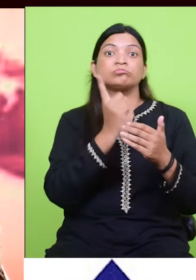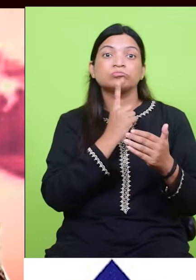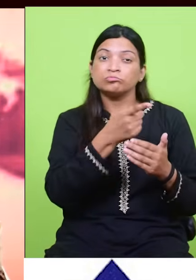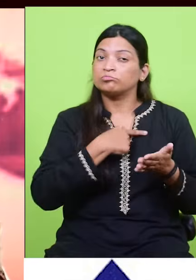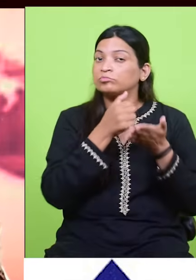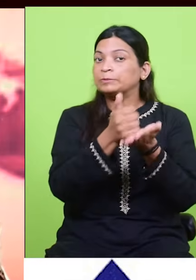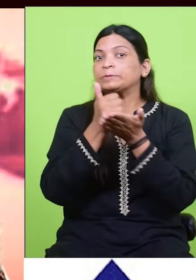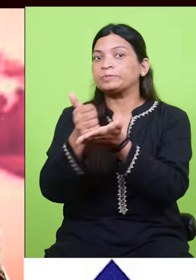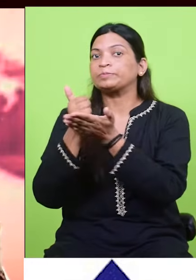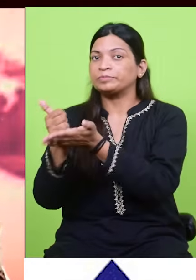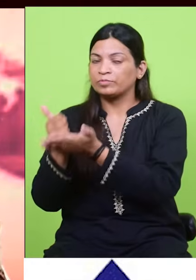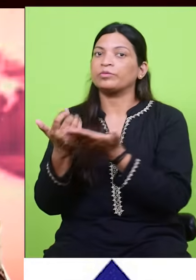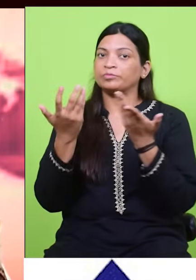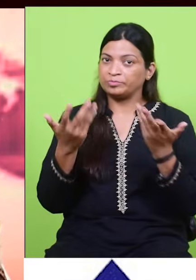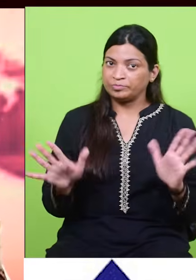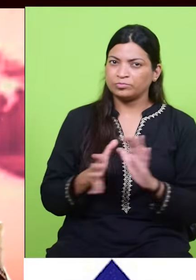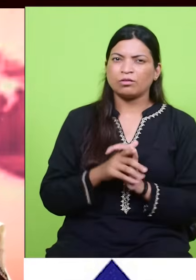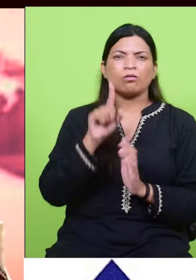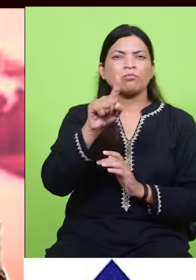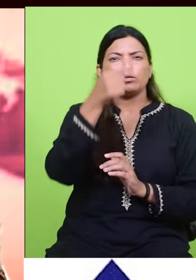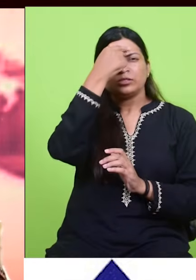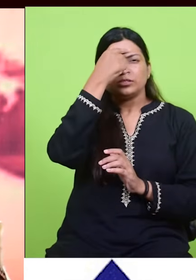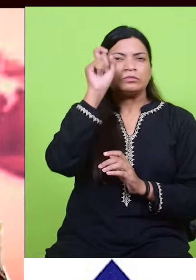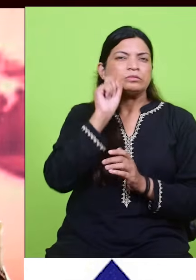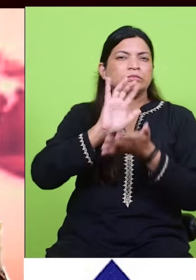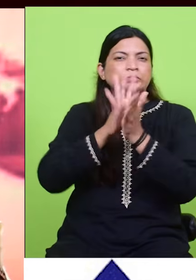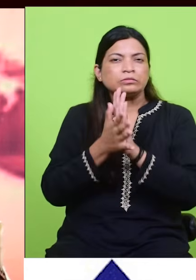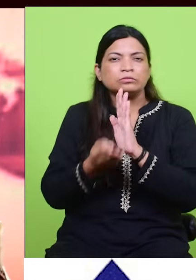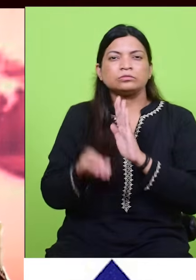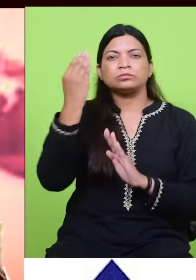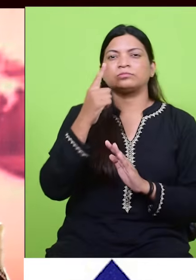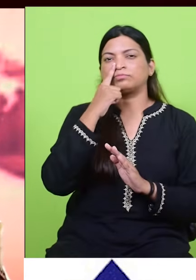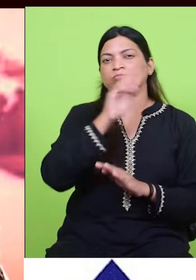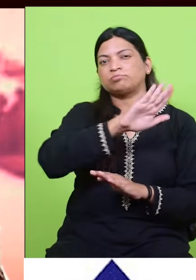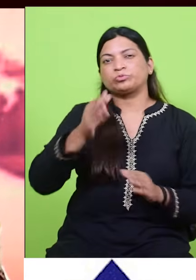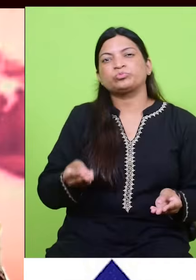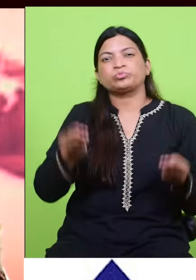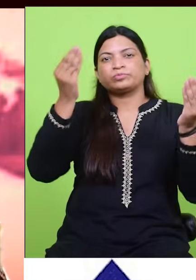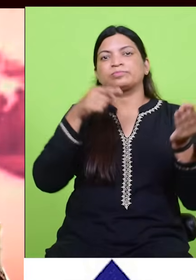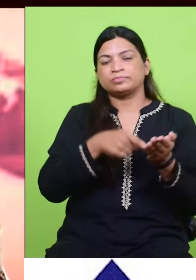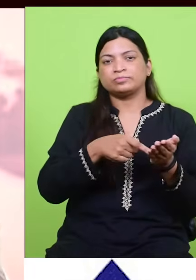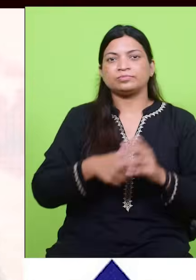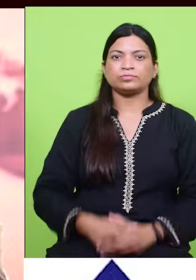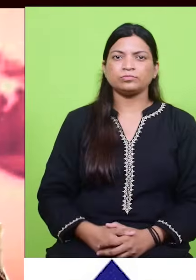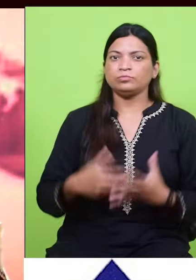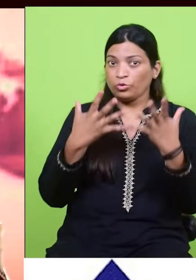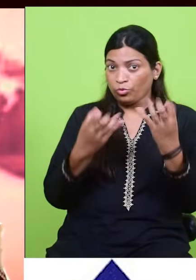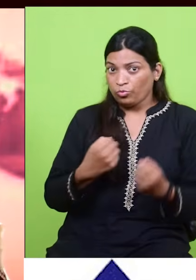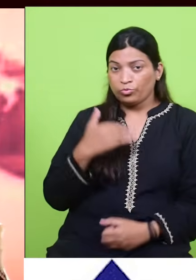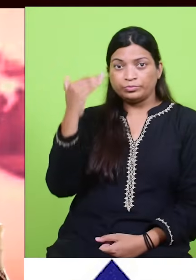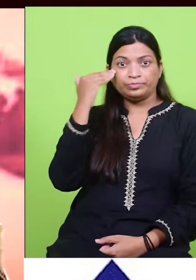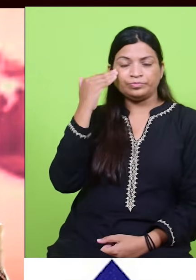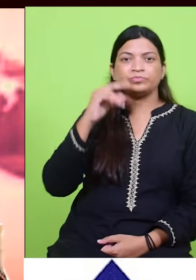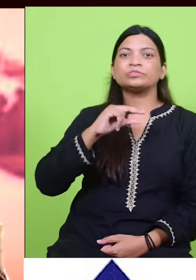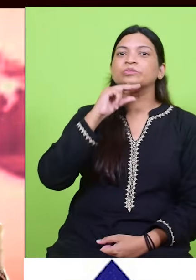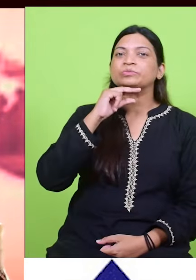बधिर बहुदिव्यांग बच्चों की मदद की है। इसमें मेजॉरिटी जो केसेस थे वो बालिकाओं के साथ में यौन शोषण के केसेस थे। मैं जानना चाहूँगी